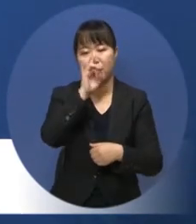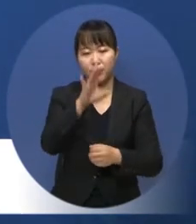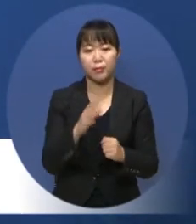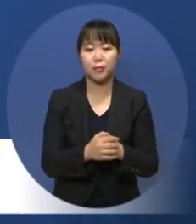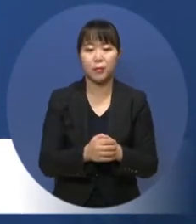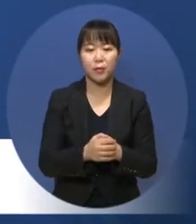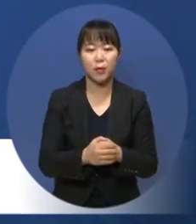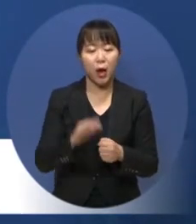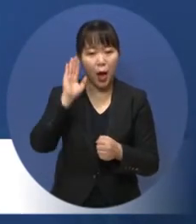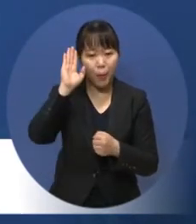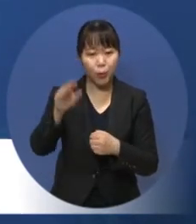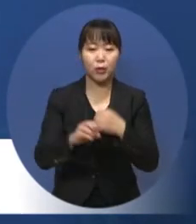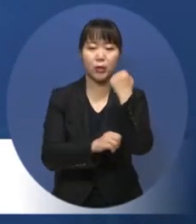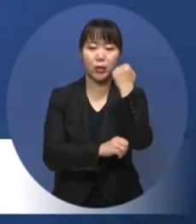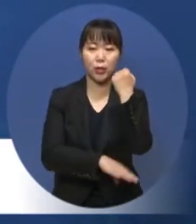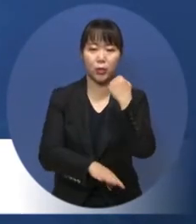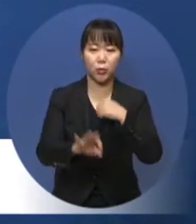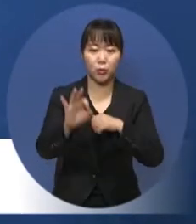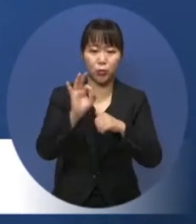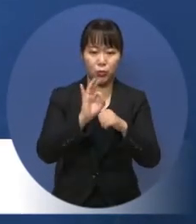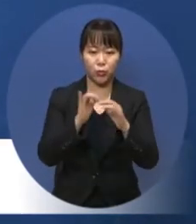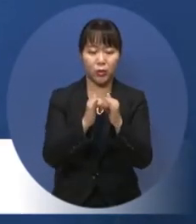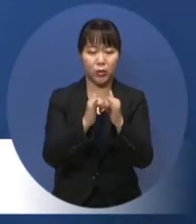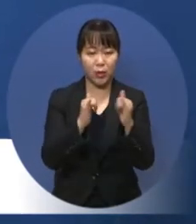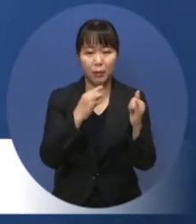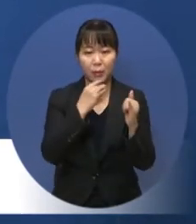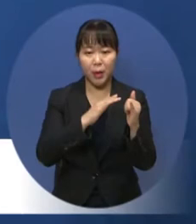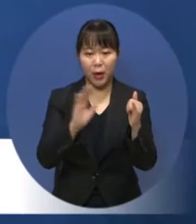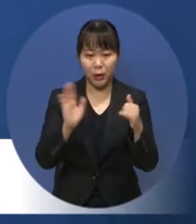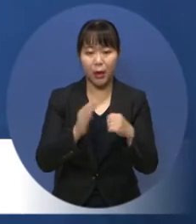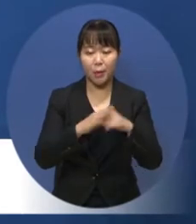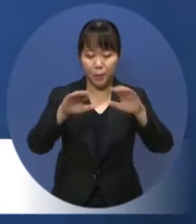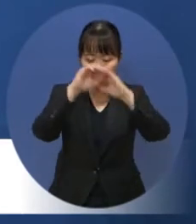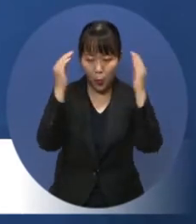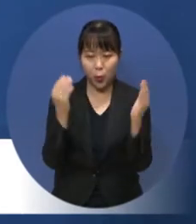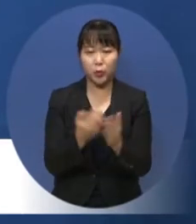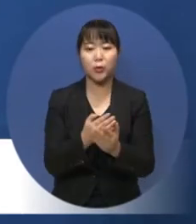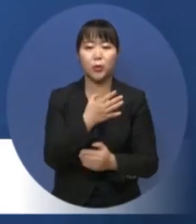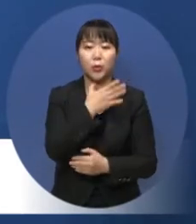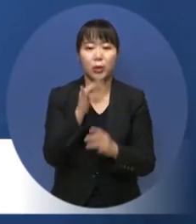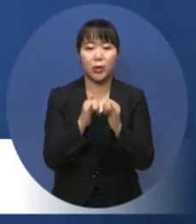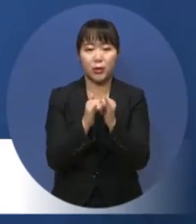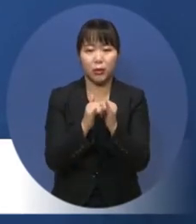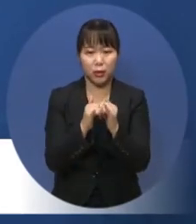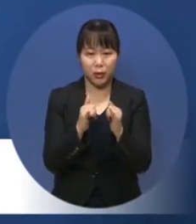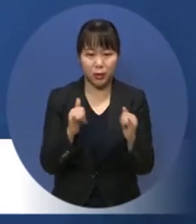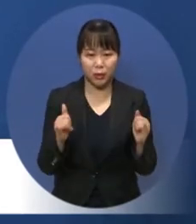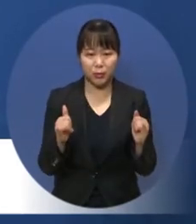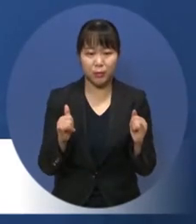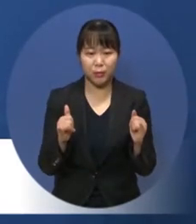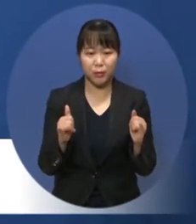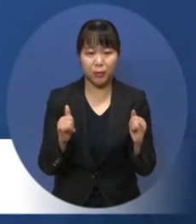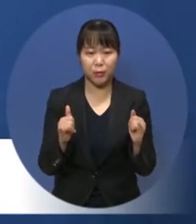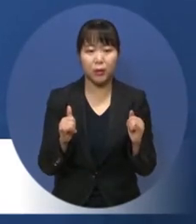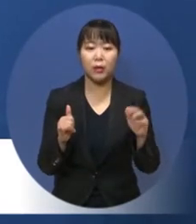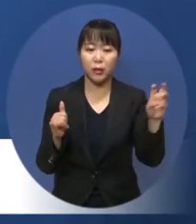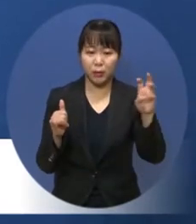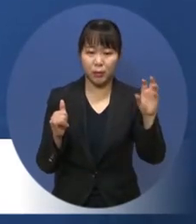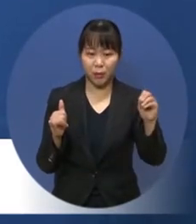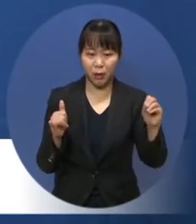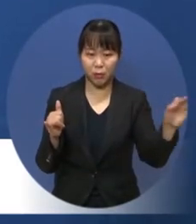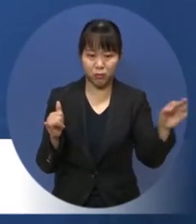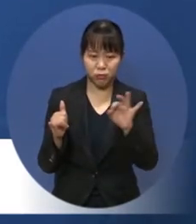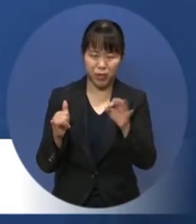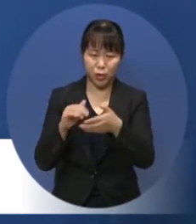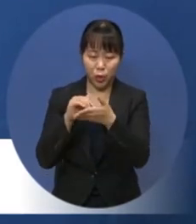그래서 앞 으로는 아 기초수급자 뿐만 아니라 뭘 n 놀 들에게 에 30만 개 논 이제